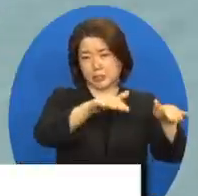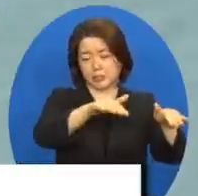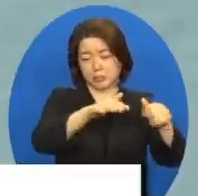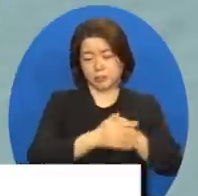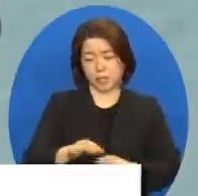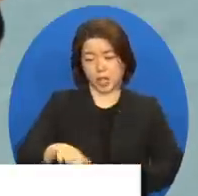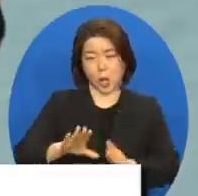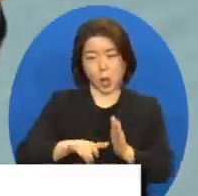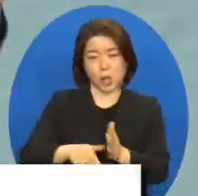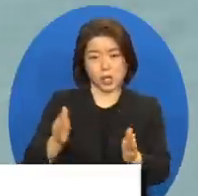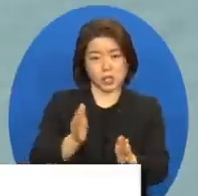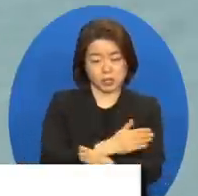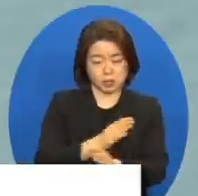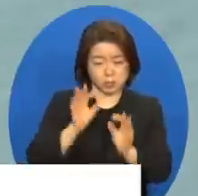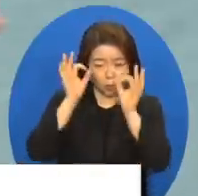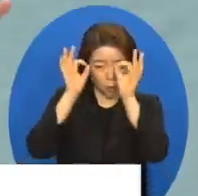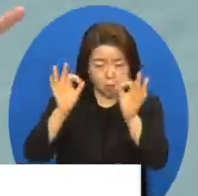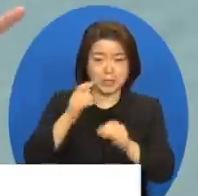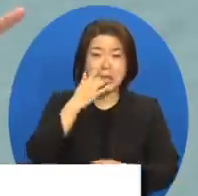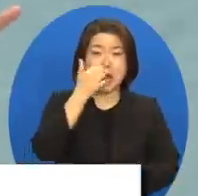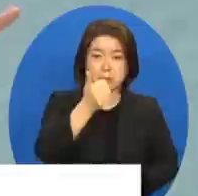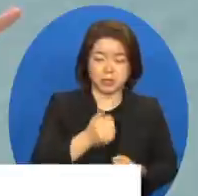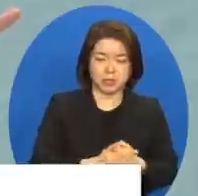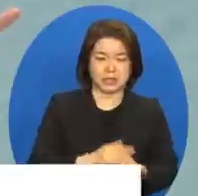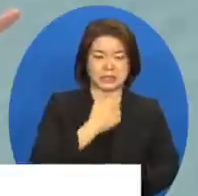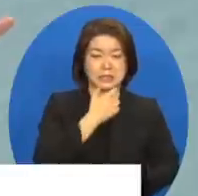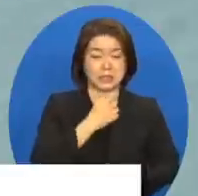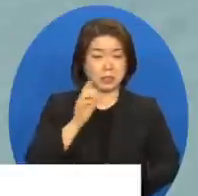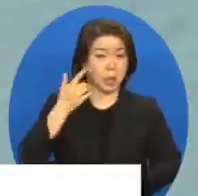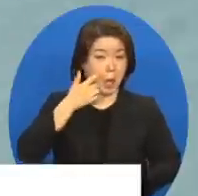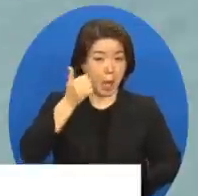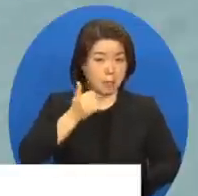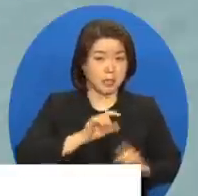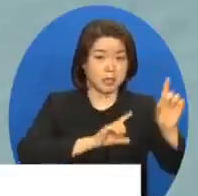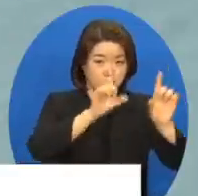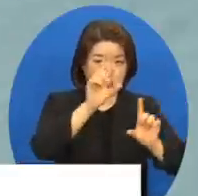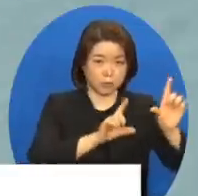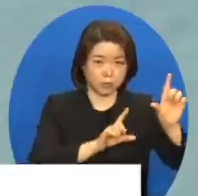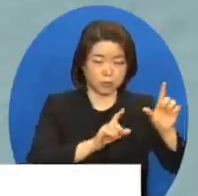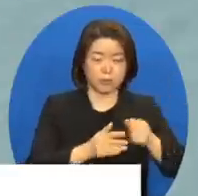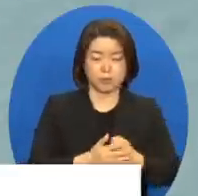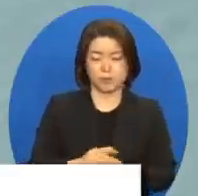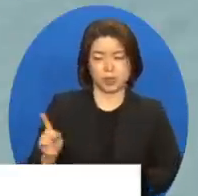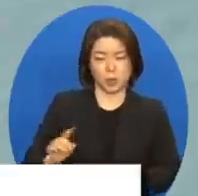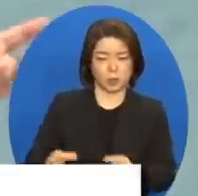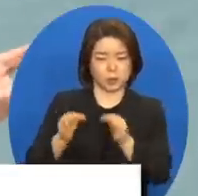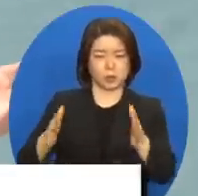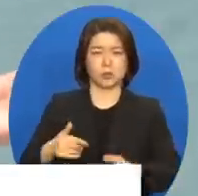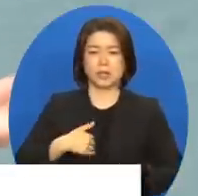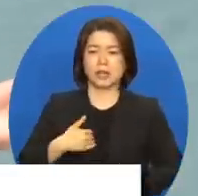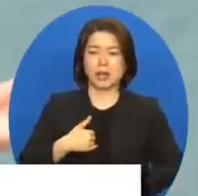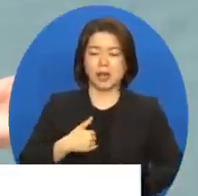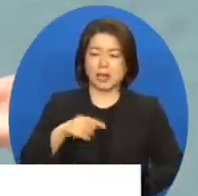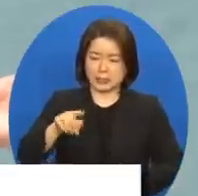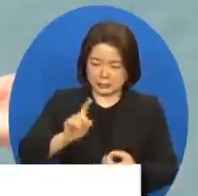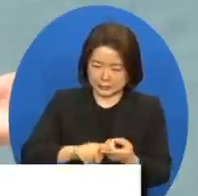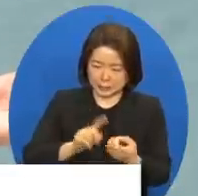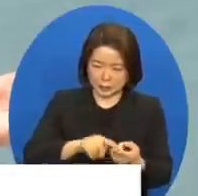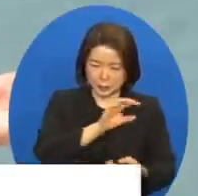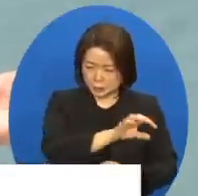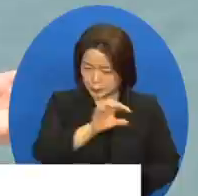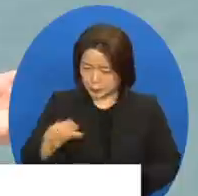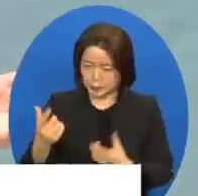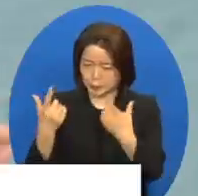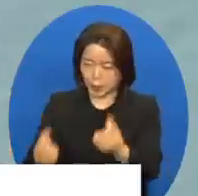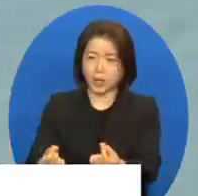보았던 아버지의 모습, 그렇게 싫었던 아버지의 모습, 어느 순간에 자기가 그대로 하고 있다는 거예요.